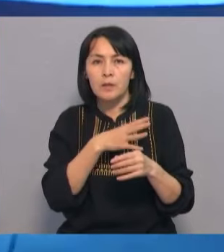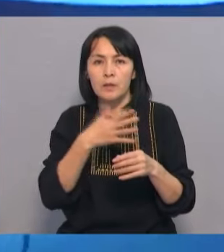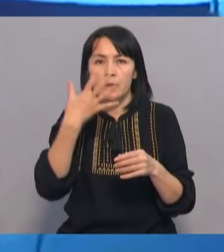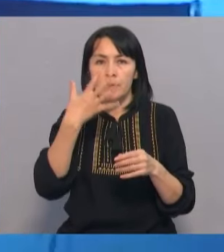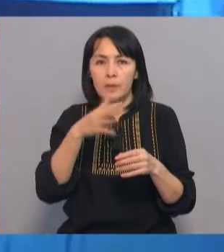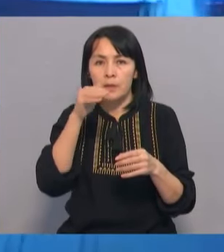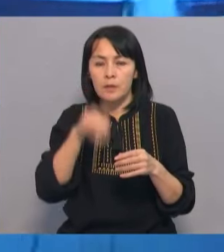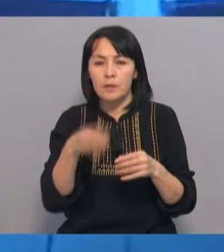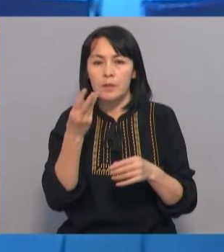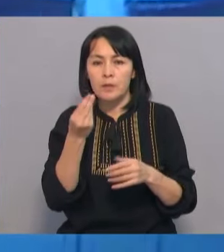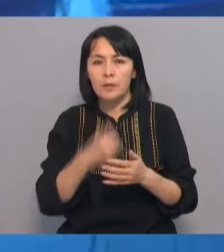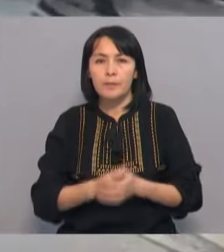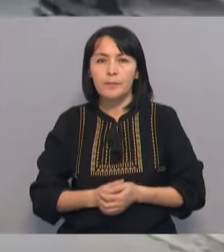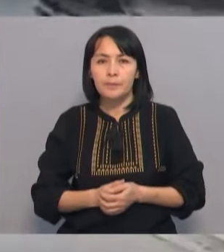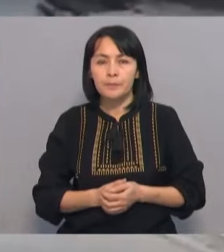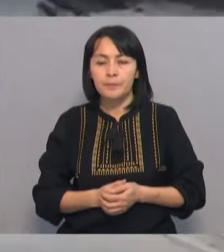50 тысяч тенге.